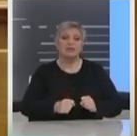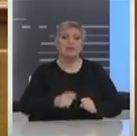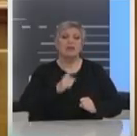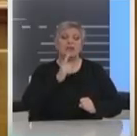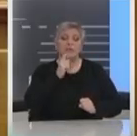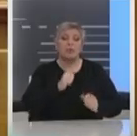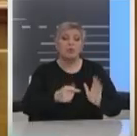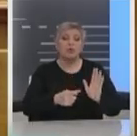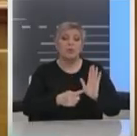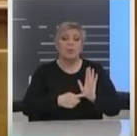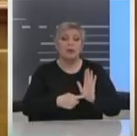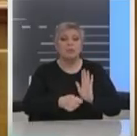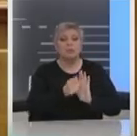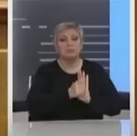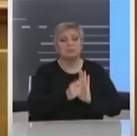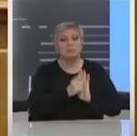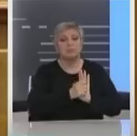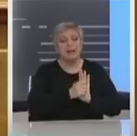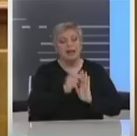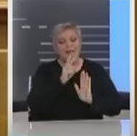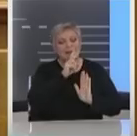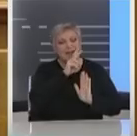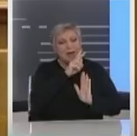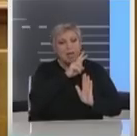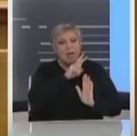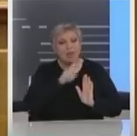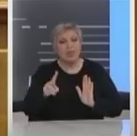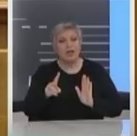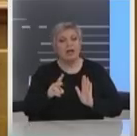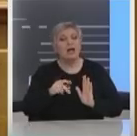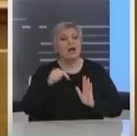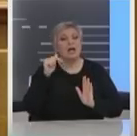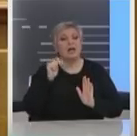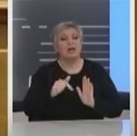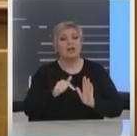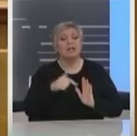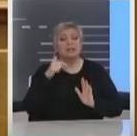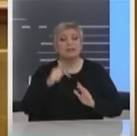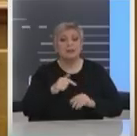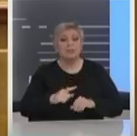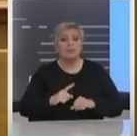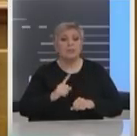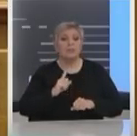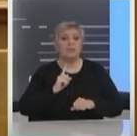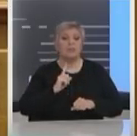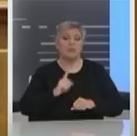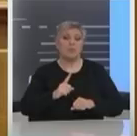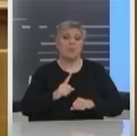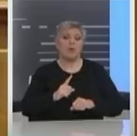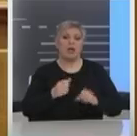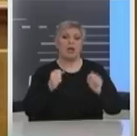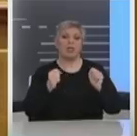διατύπωση αραγούς ξεκάθαρης και ενιαίας, επαναλαμβάνω, και ενιαίας κυβερνητικής